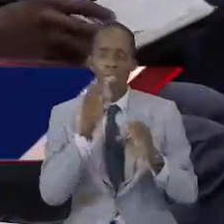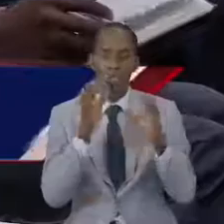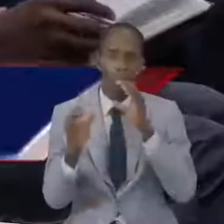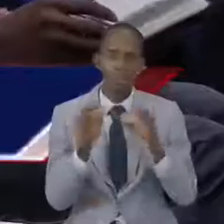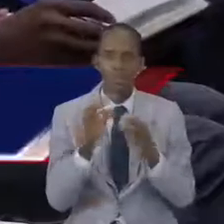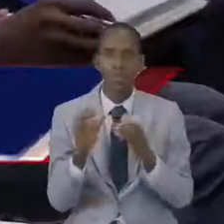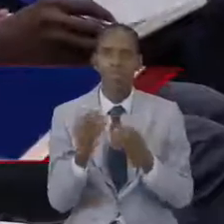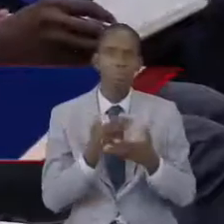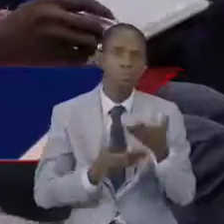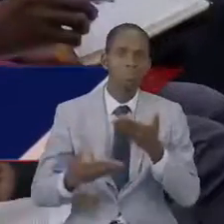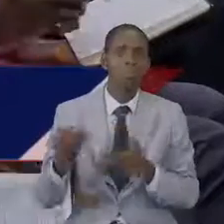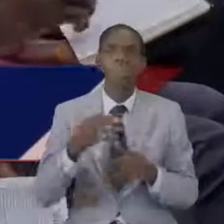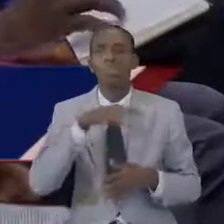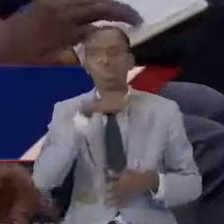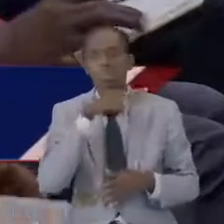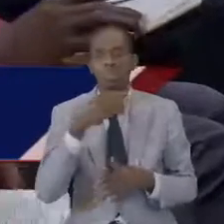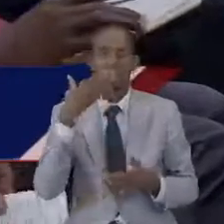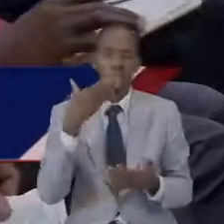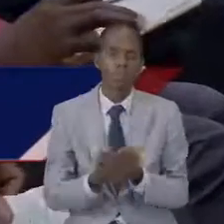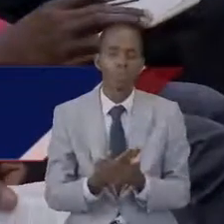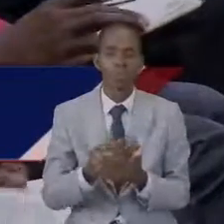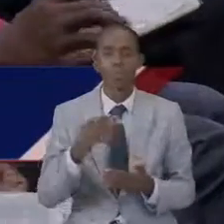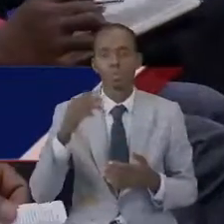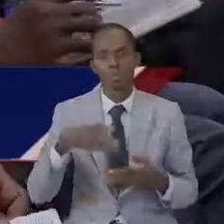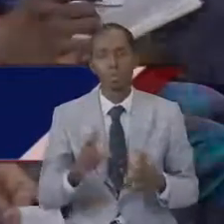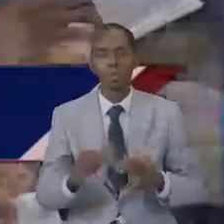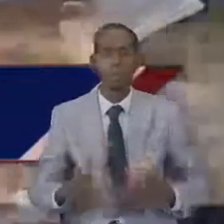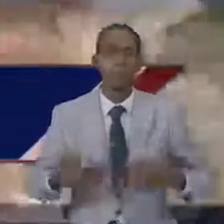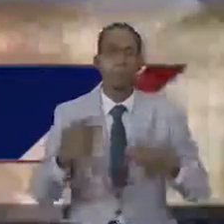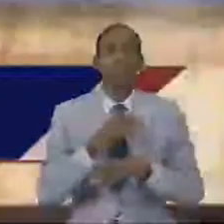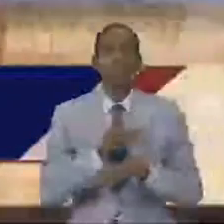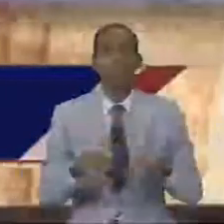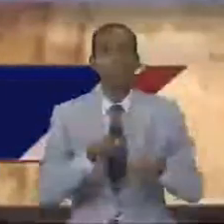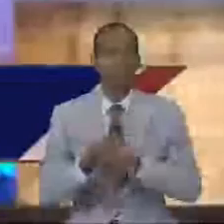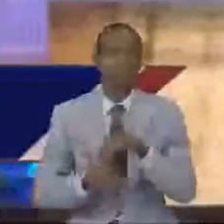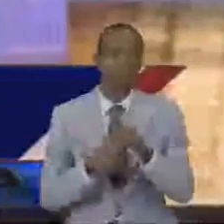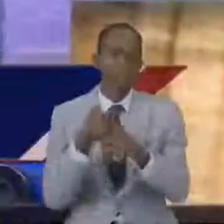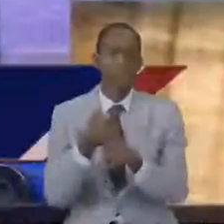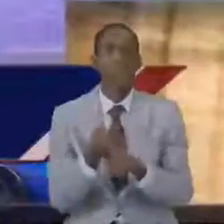nous vous y trompez pas les mauvaises compagnies corrompre les bonnes mœurs